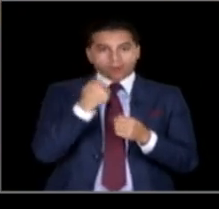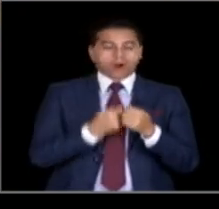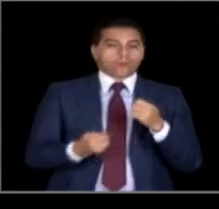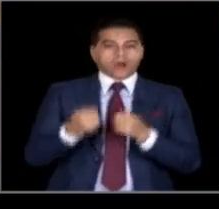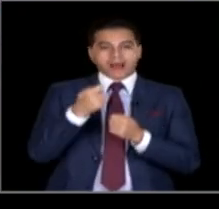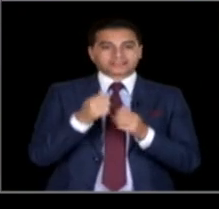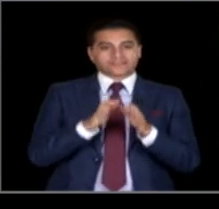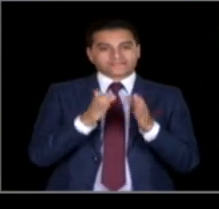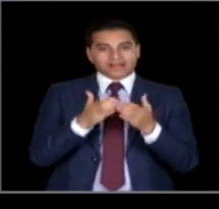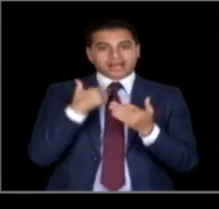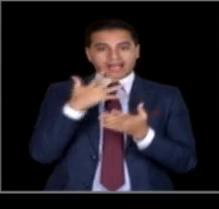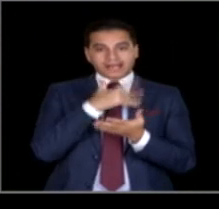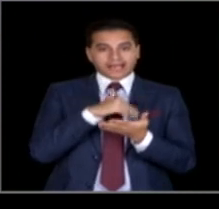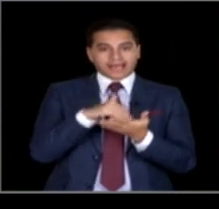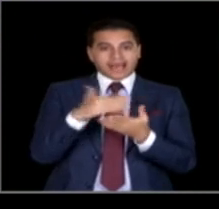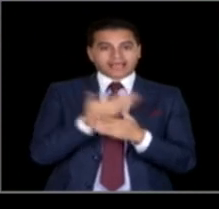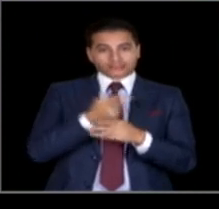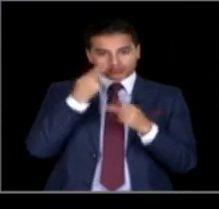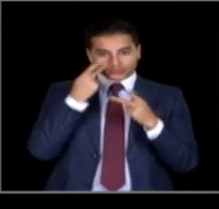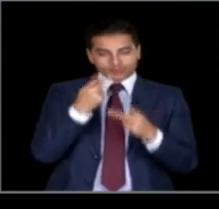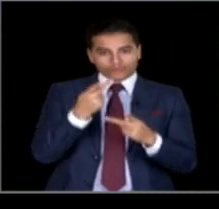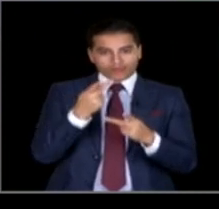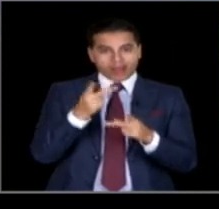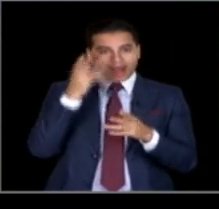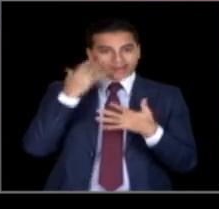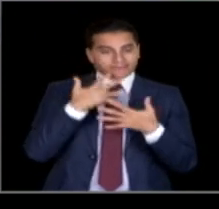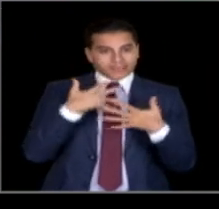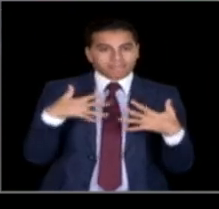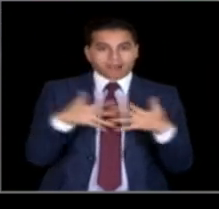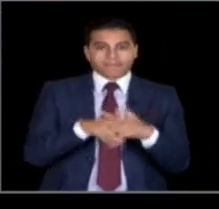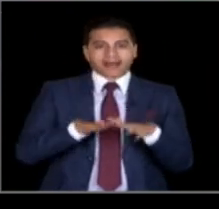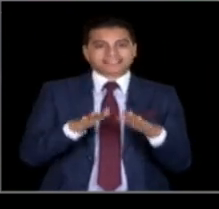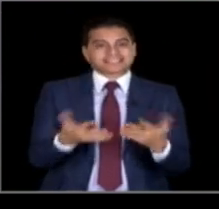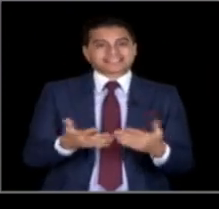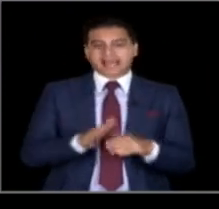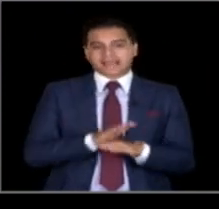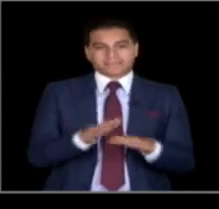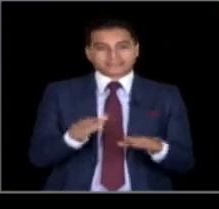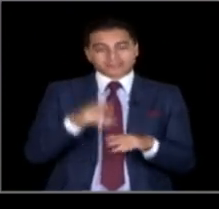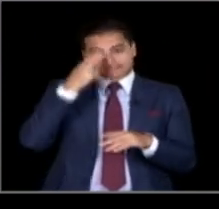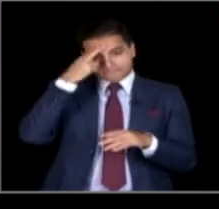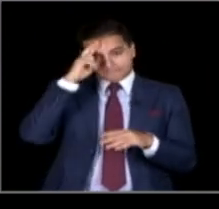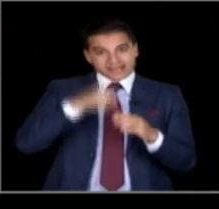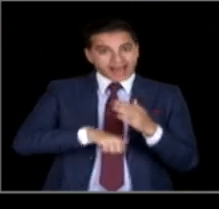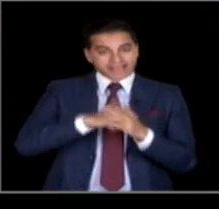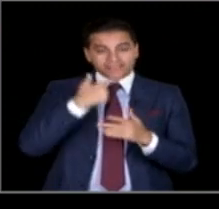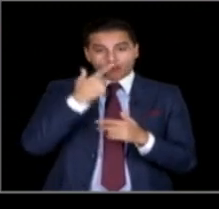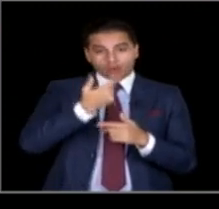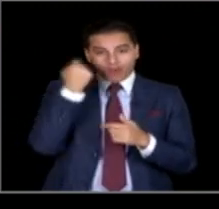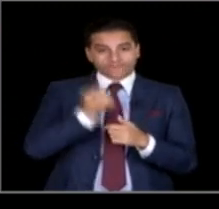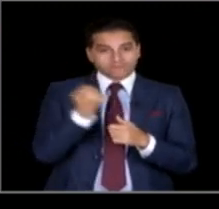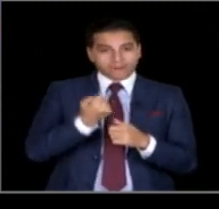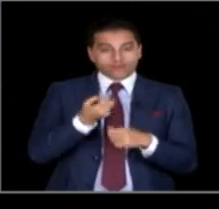فريق، احنا جايين نشوف هنستمتع مع بعض ازاي. مين هيكسب هنقوله